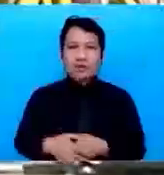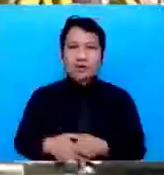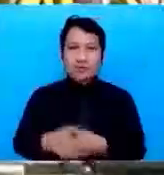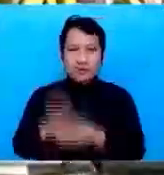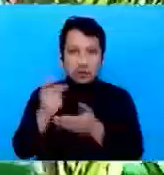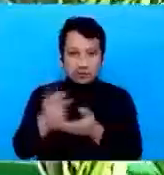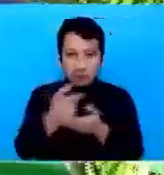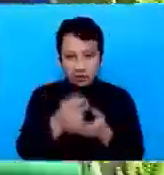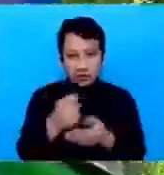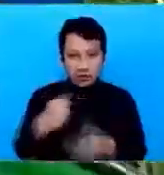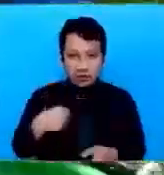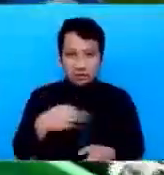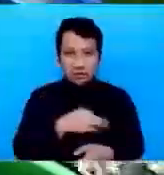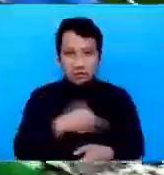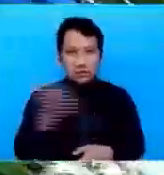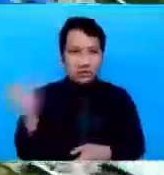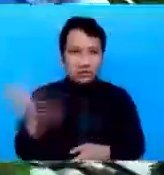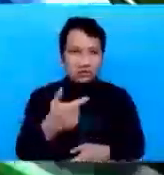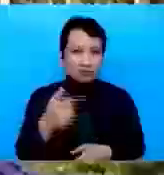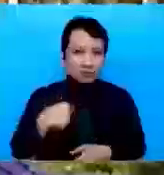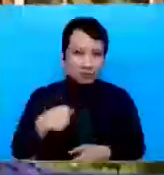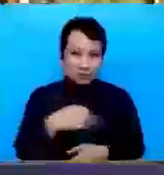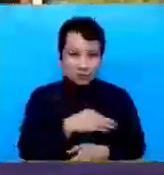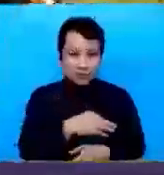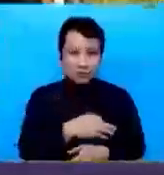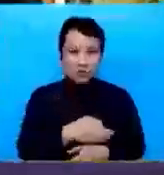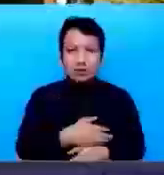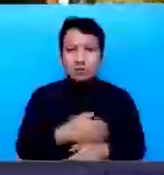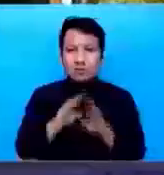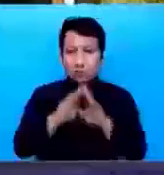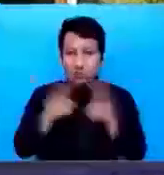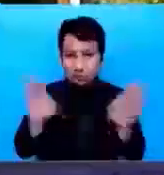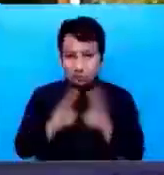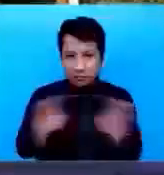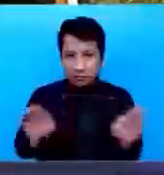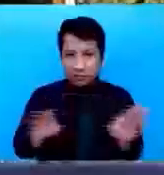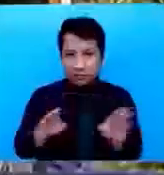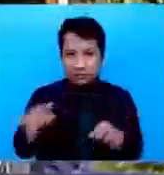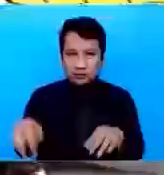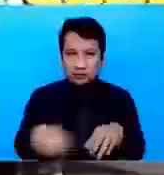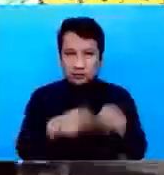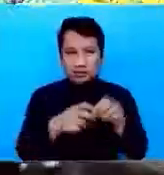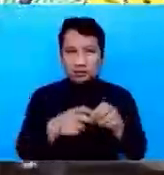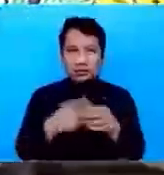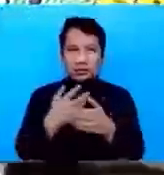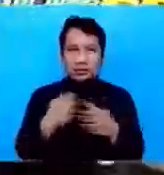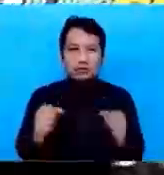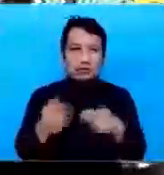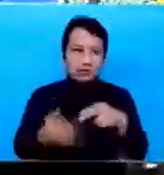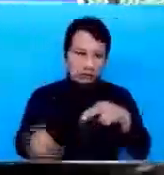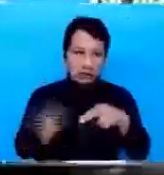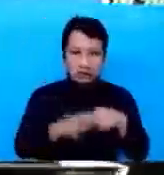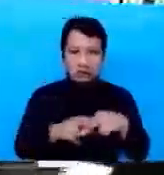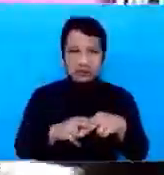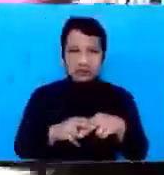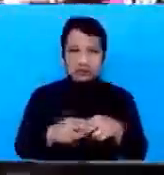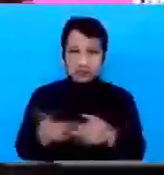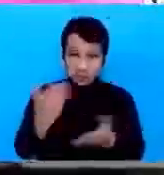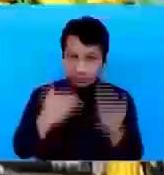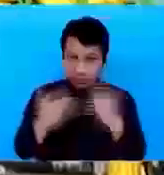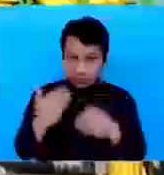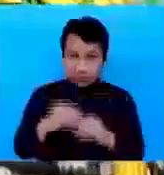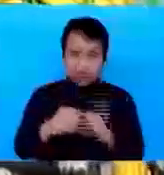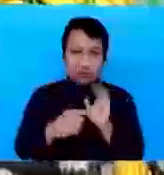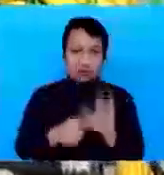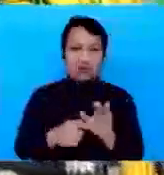na ang lahat ng staff. Bukas ang lahat ng rides at may mga nadagdag pa. Kaya sa mga adventurous dyan, ito na po